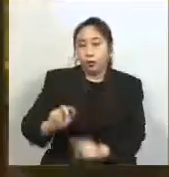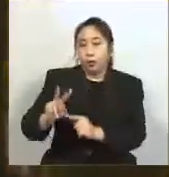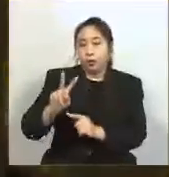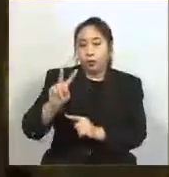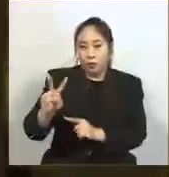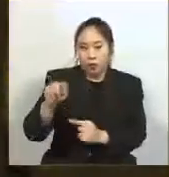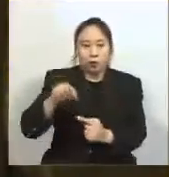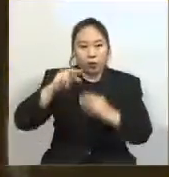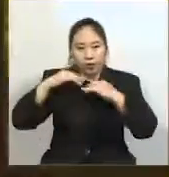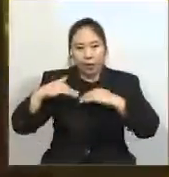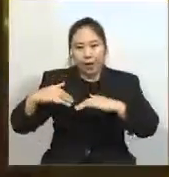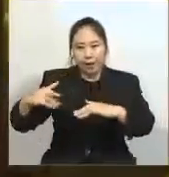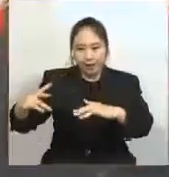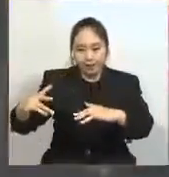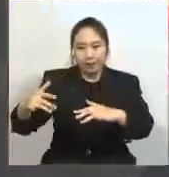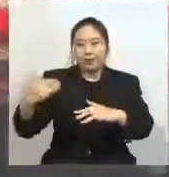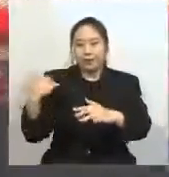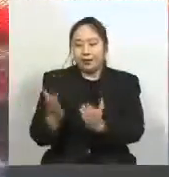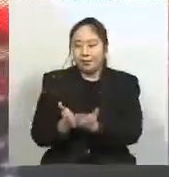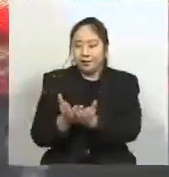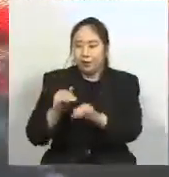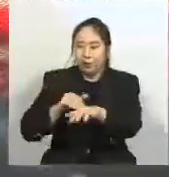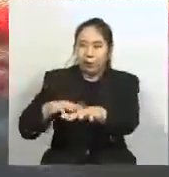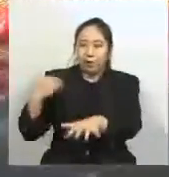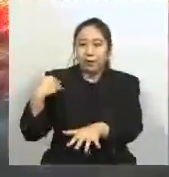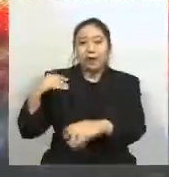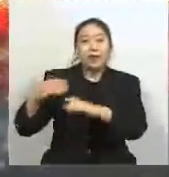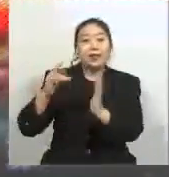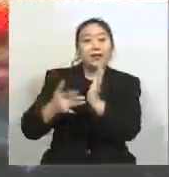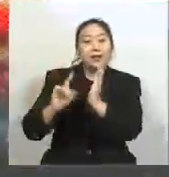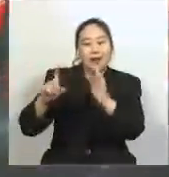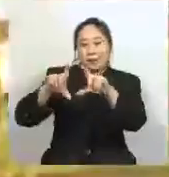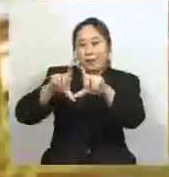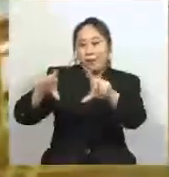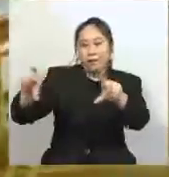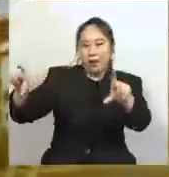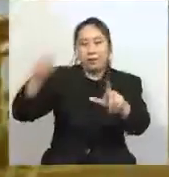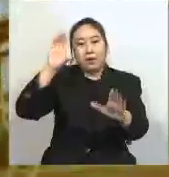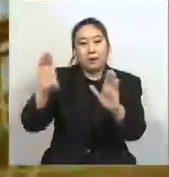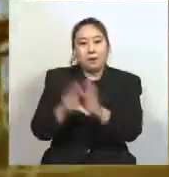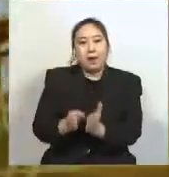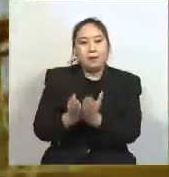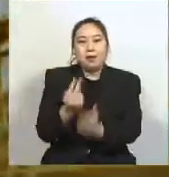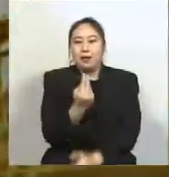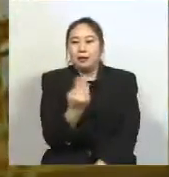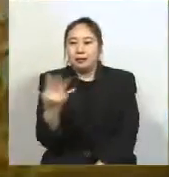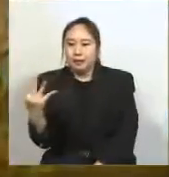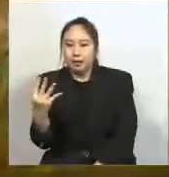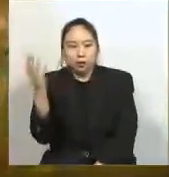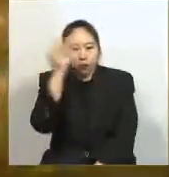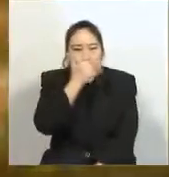ช้เทคนิคพาโนรามาโฮโลแกรมนำเสนอเรือพระที่นั่ง4ลำได้อย่างสวยงามตระการต